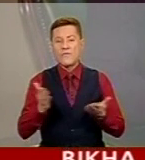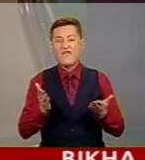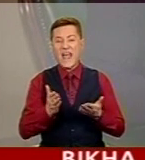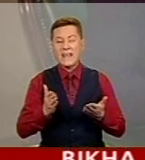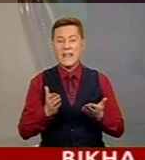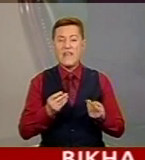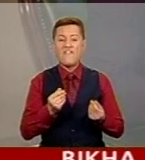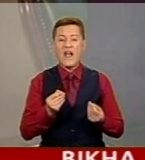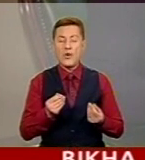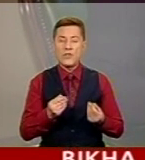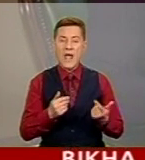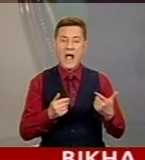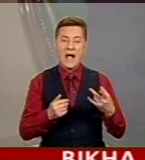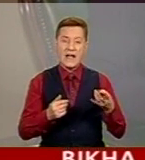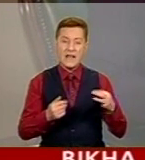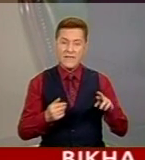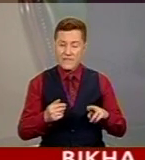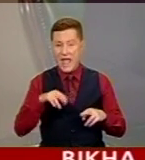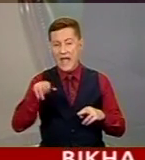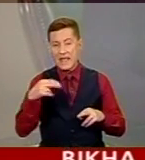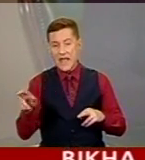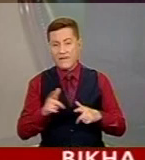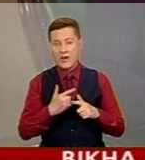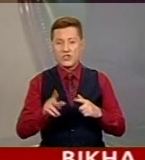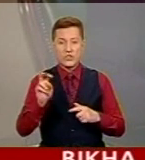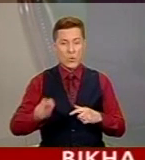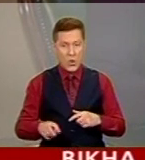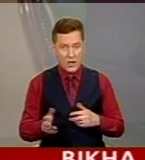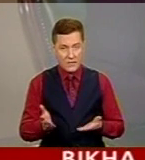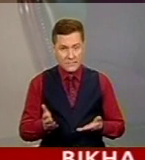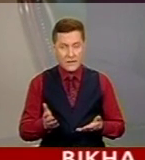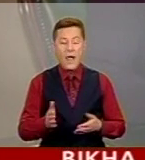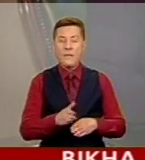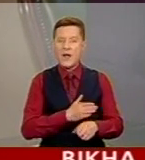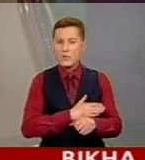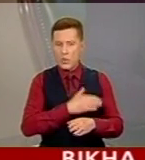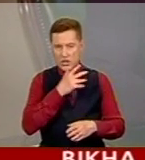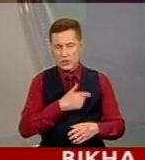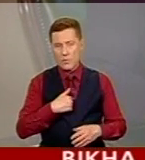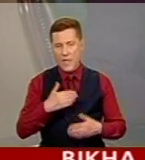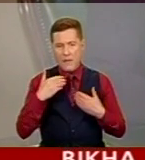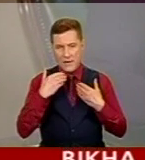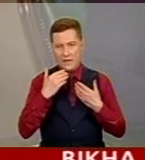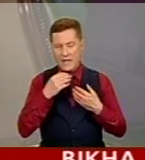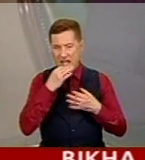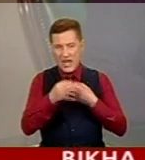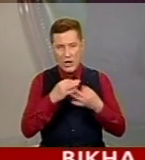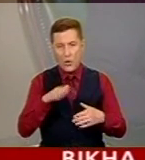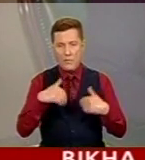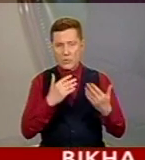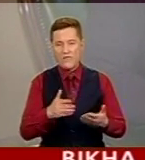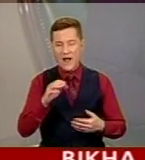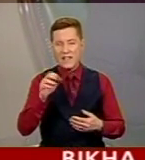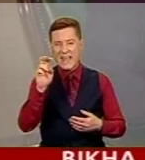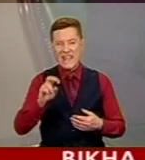валюті – гривня, євро чи долар. На довгий строк я б рекомендував євро,